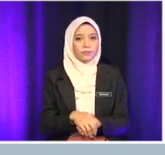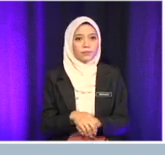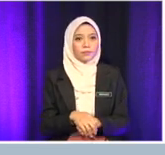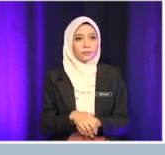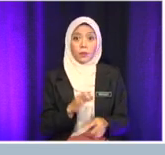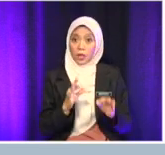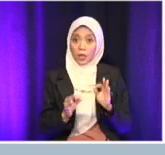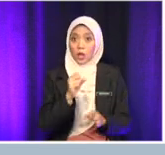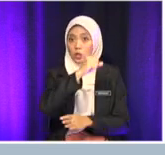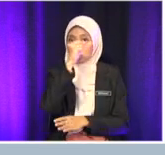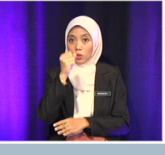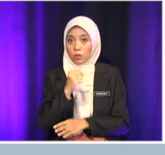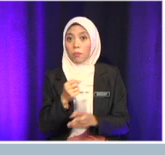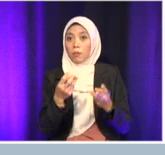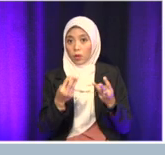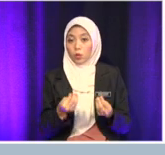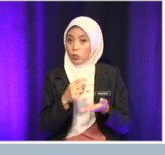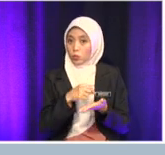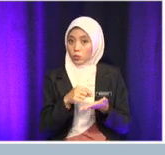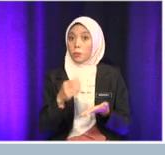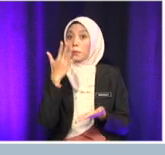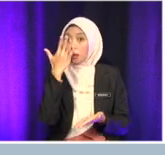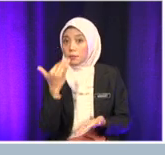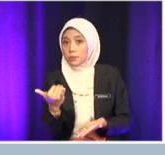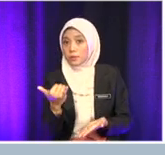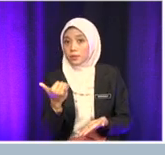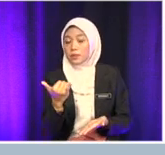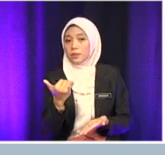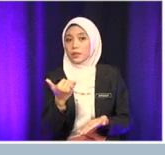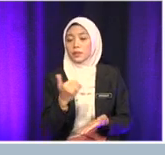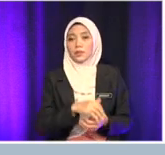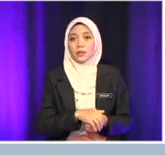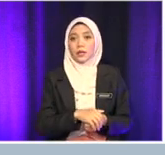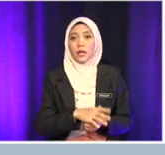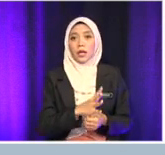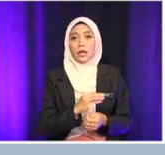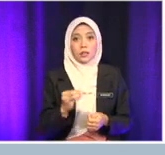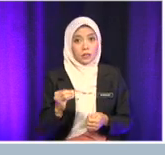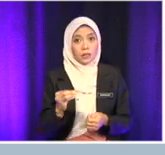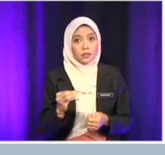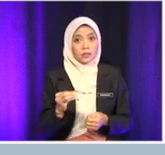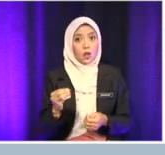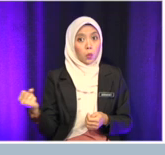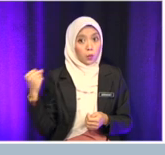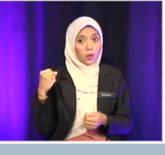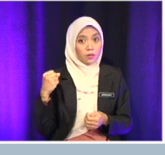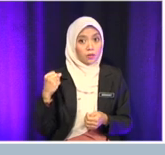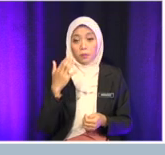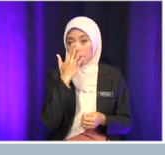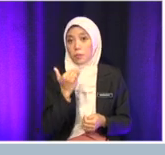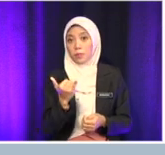seanda minta justifikasikan kenapa dia tidak meyakinkan dan kuat maka kita akan menyatakan karena